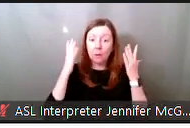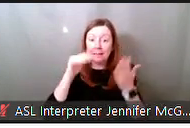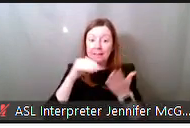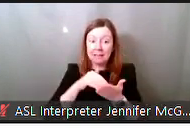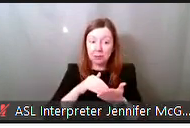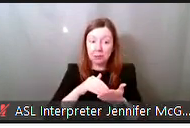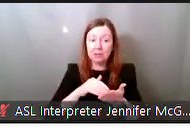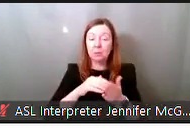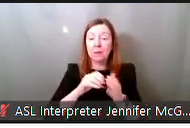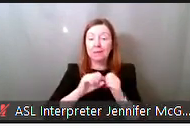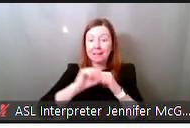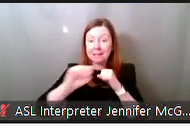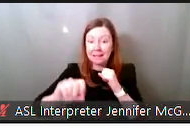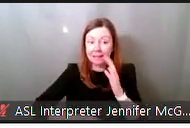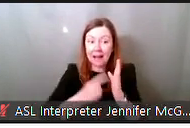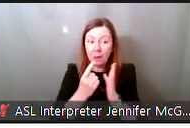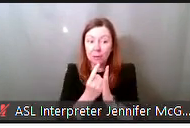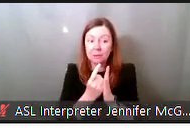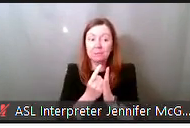市政府呢会来安排一些。